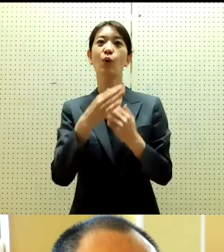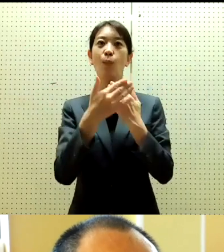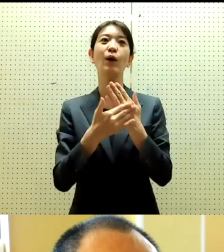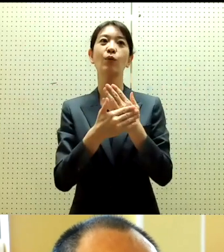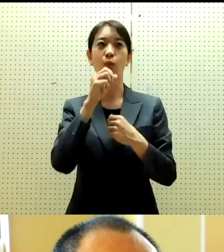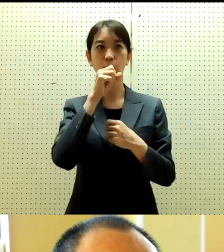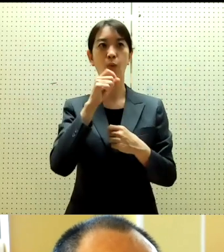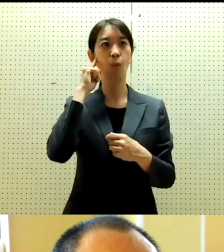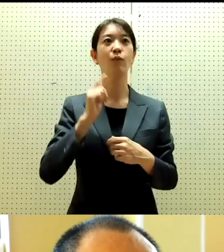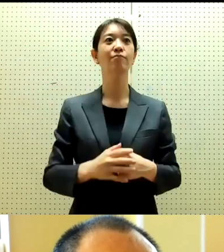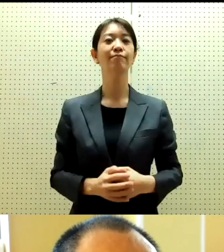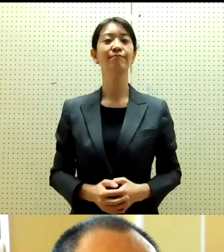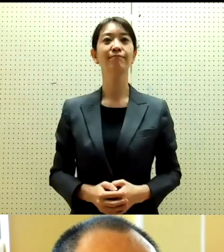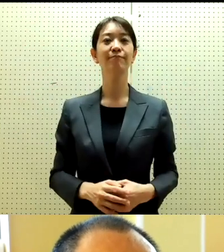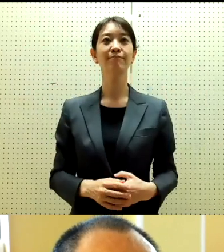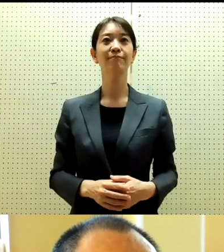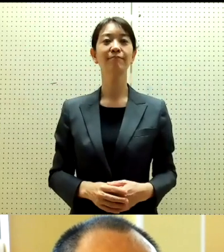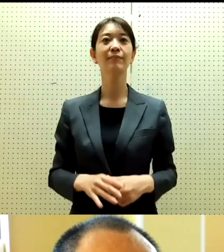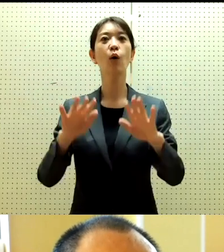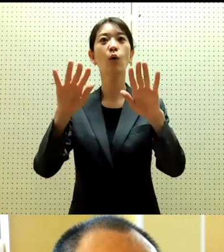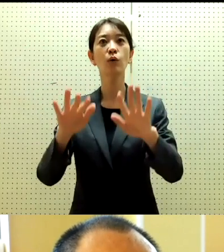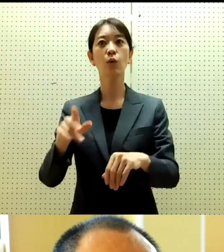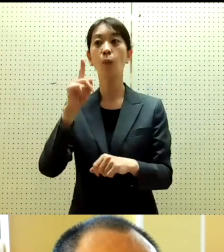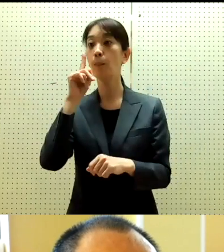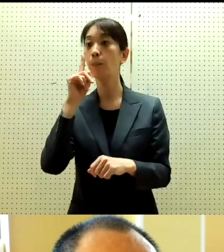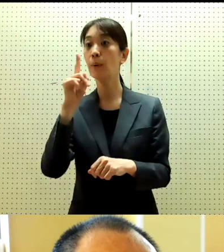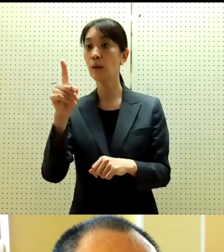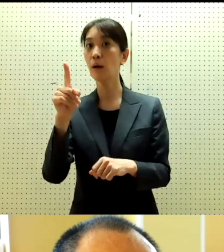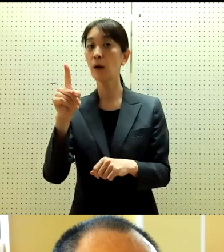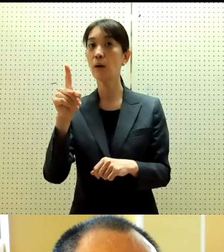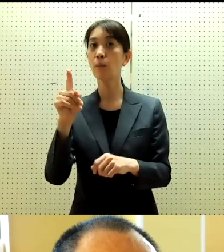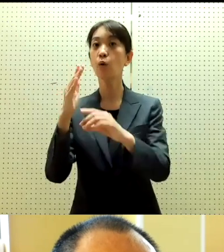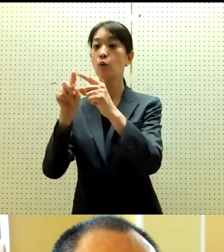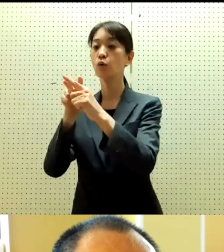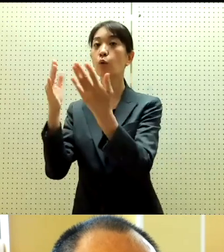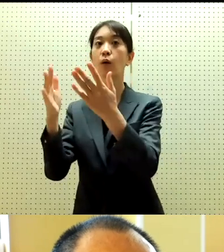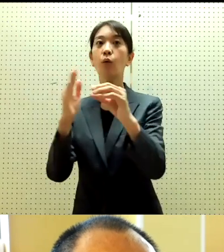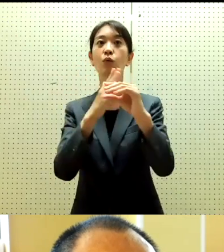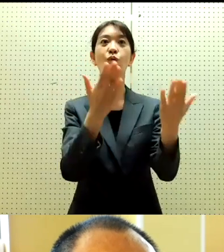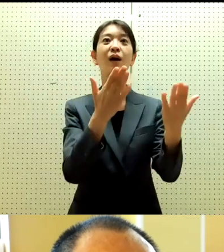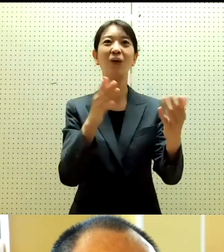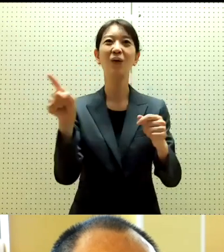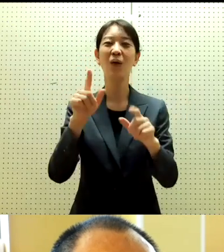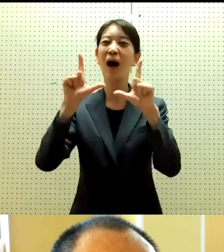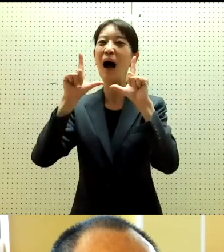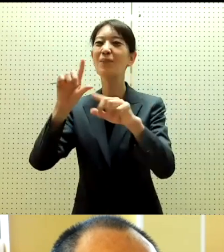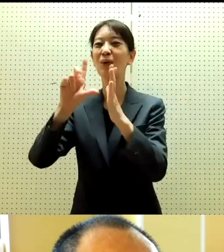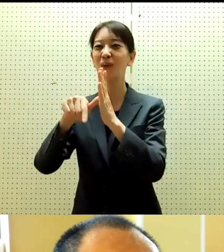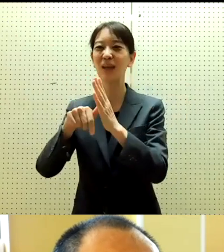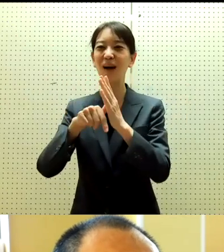。でそれがあの今日見せていただいたのはどちらの学校様の発表はすごく緊張されていたと思うんですけ